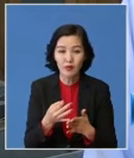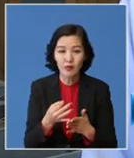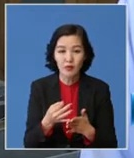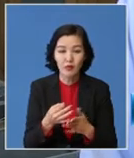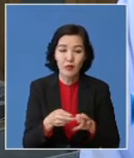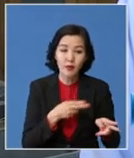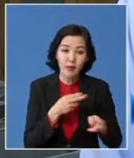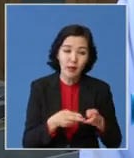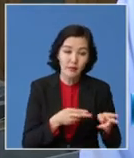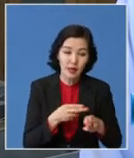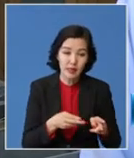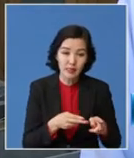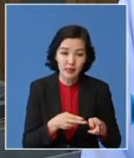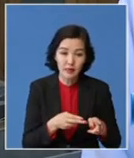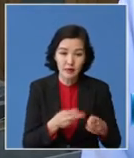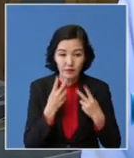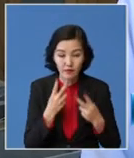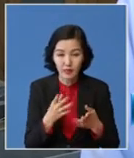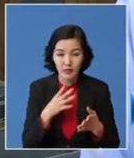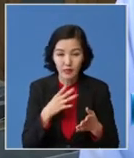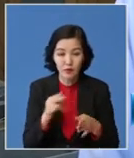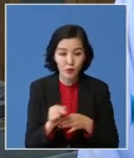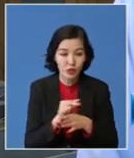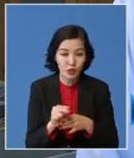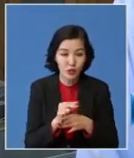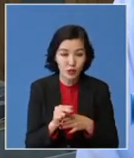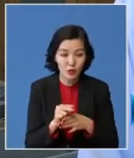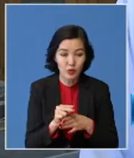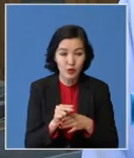таких операций, а также по лечению